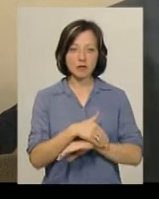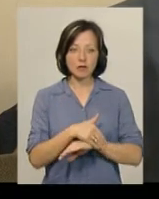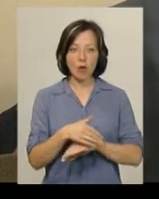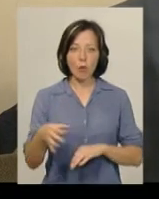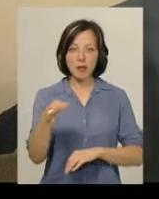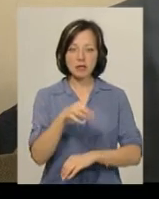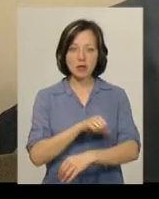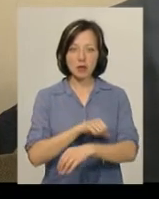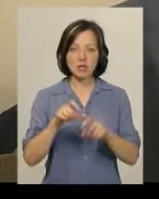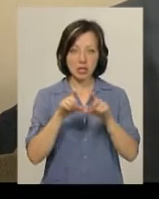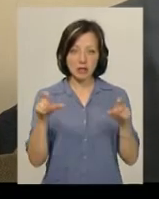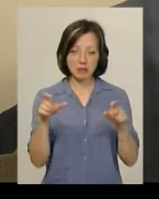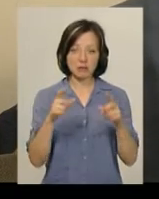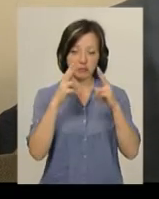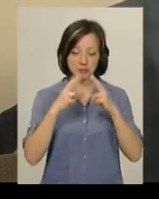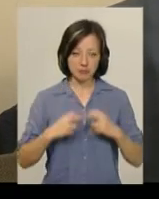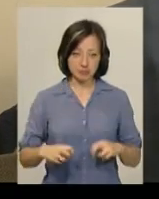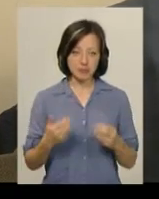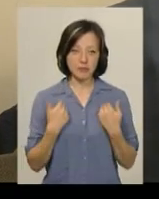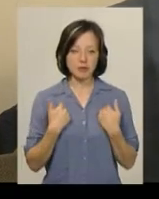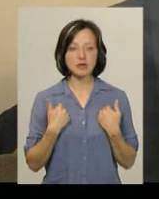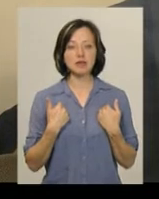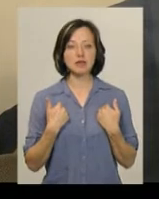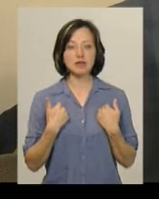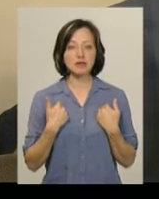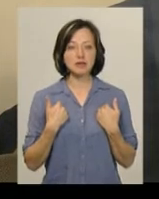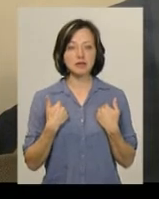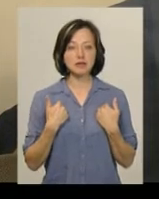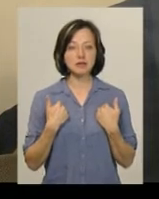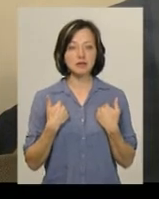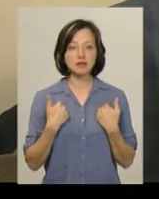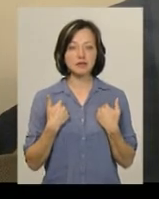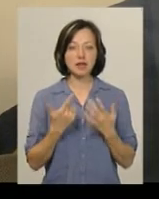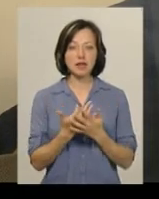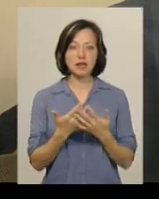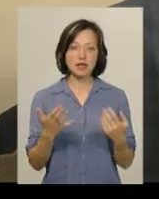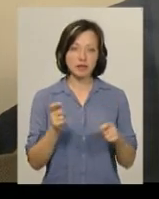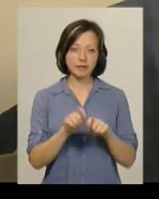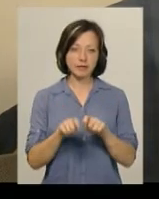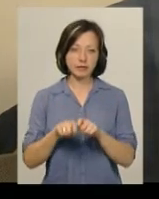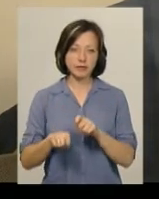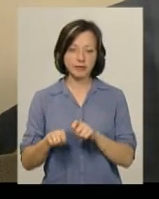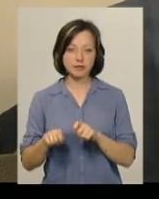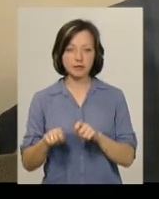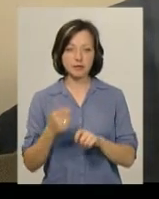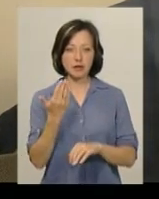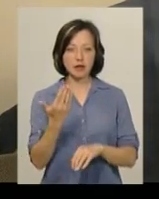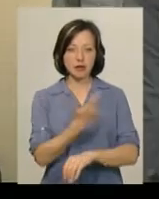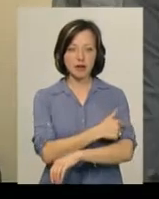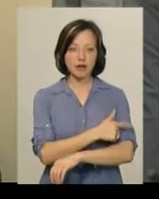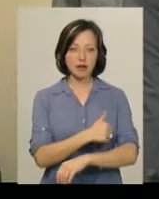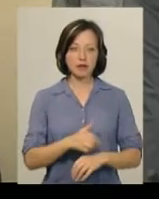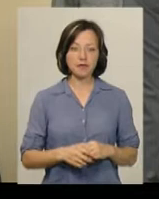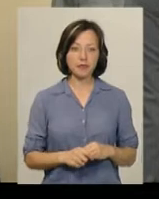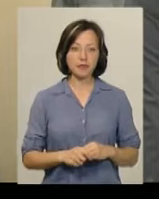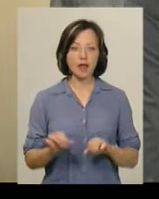наркологічний диспансер, де я пройшов різні маніпуляції, які лікар мені вказував».